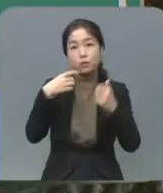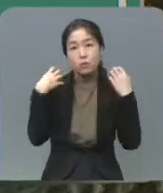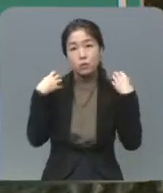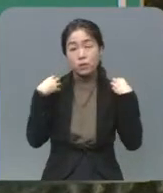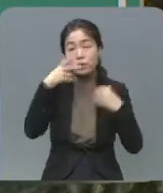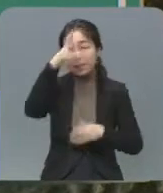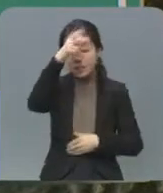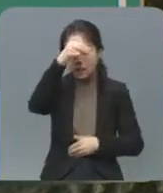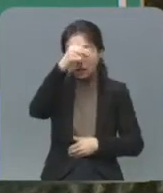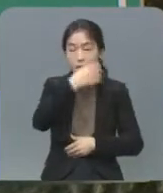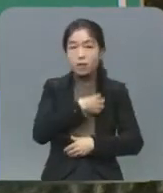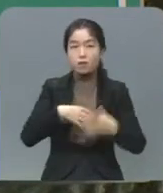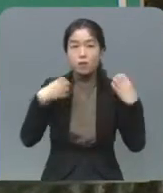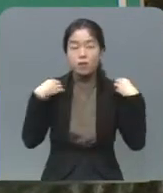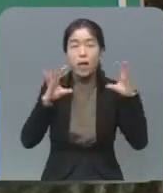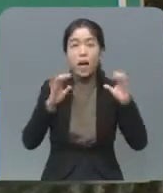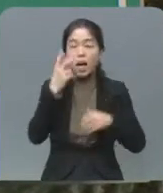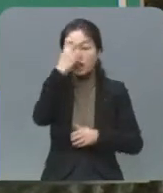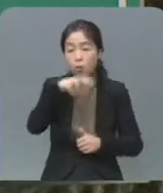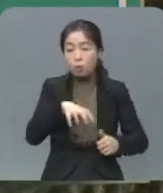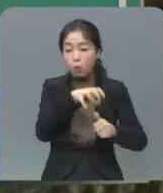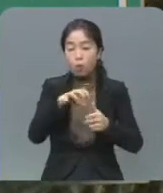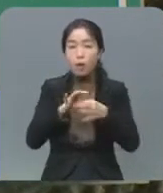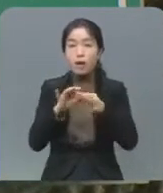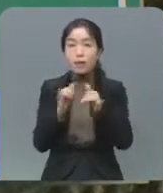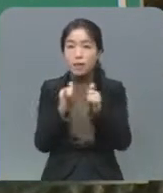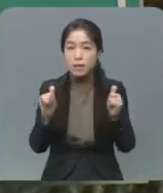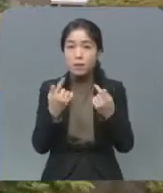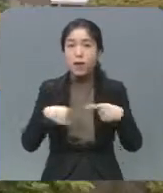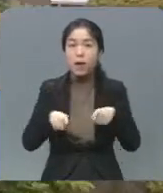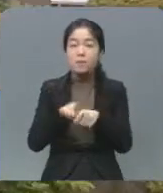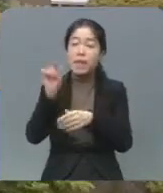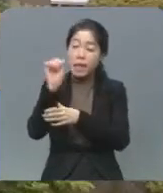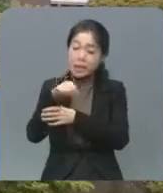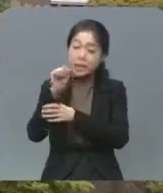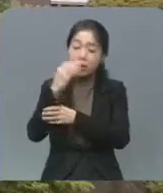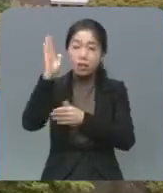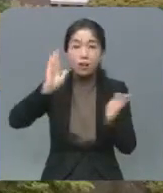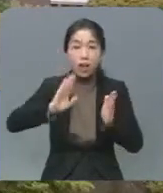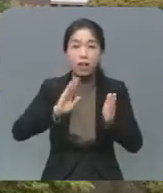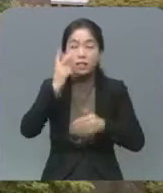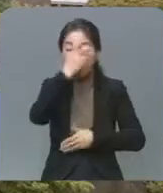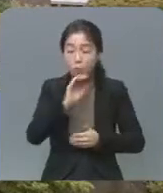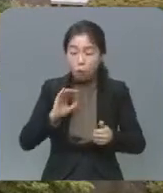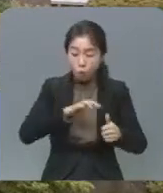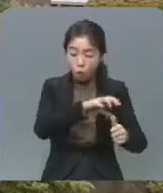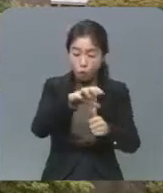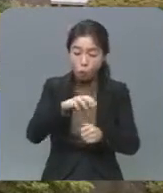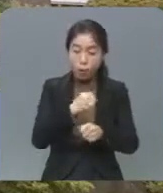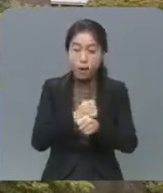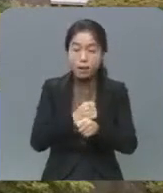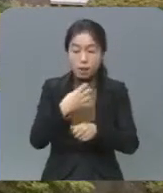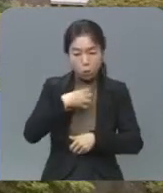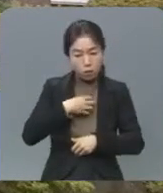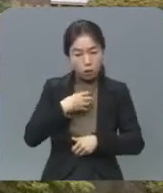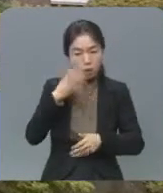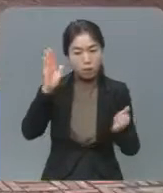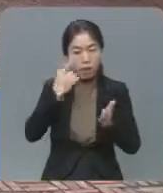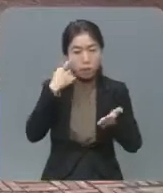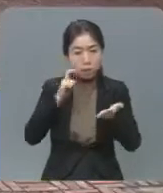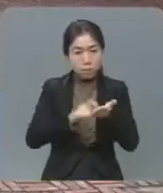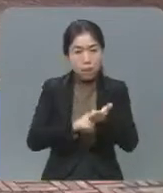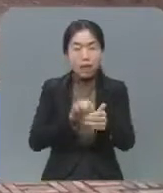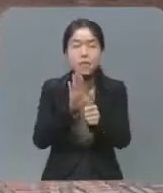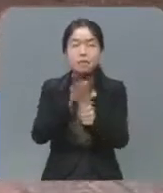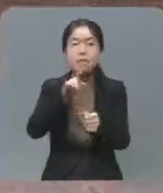최근 경찰과 구청, 아동보호기관 관계자 등과 끄덕끄덕 학생보호망 협의회를 열어 위기학생을 발굴하고